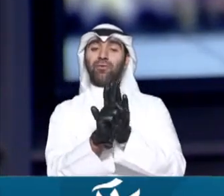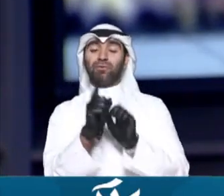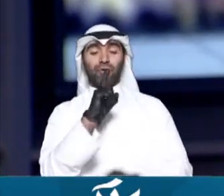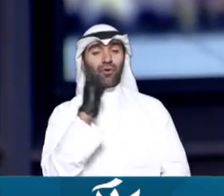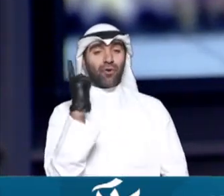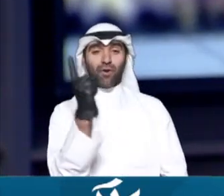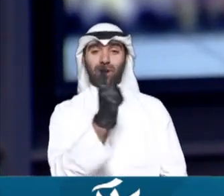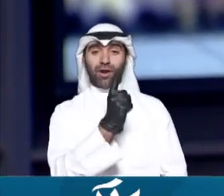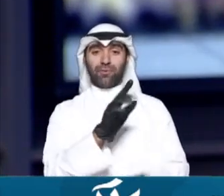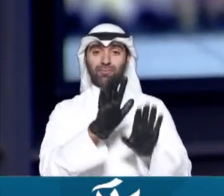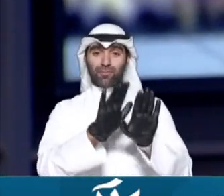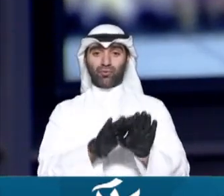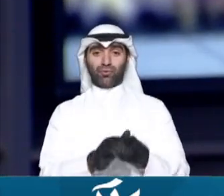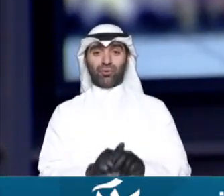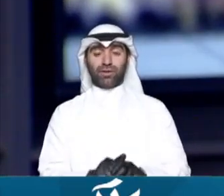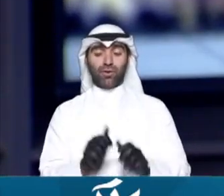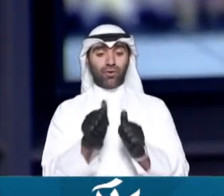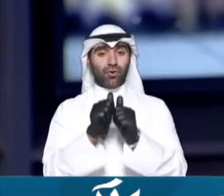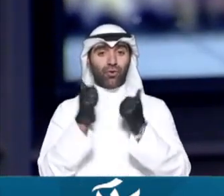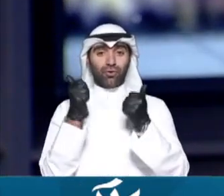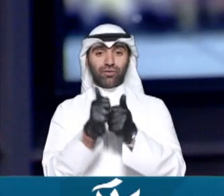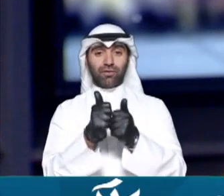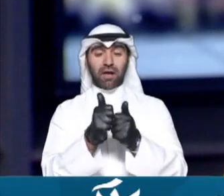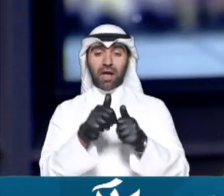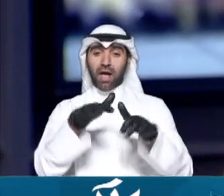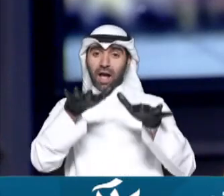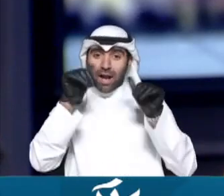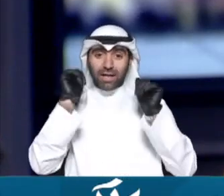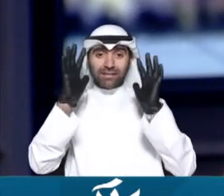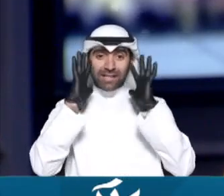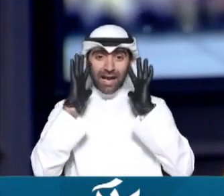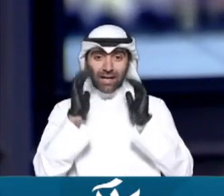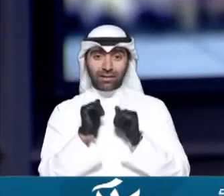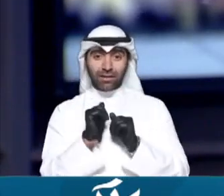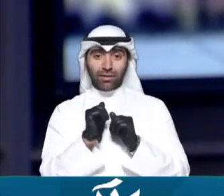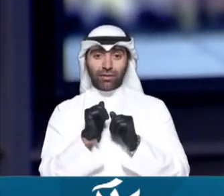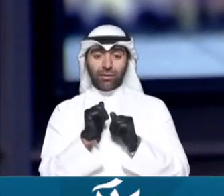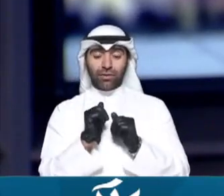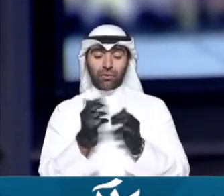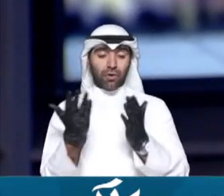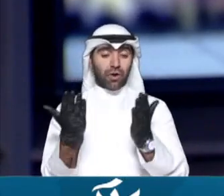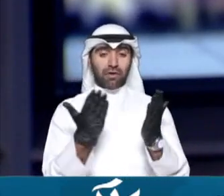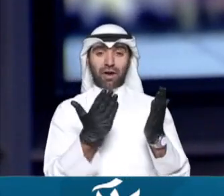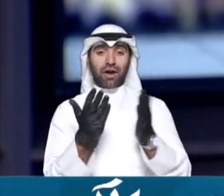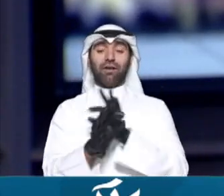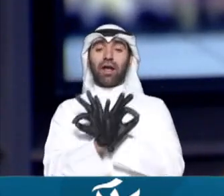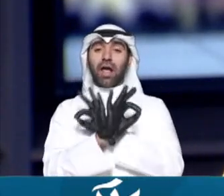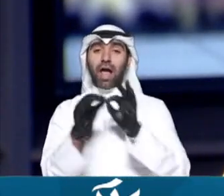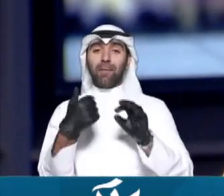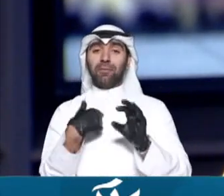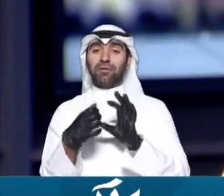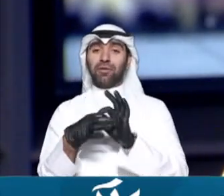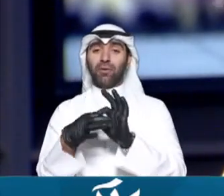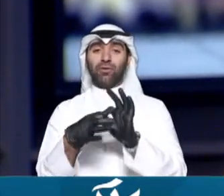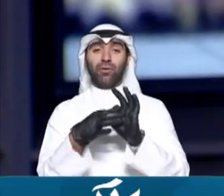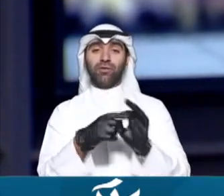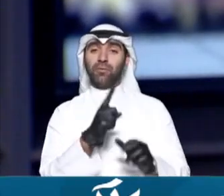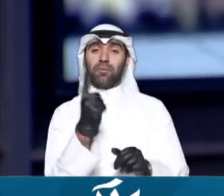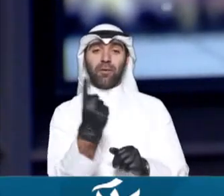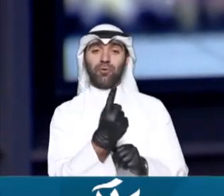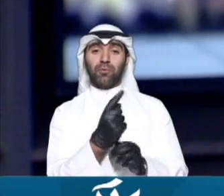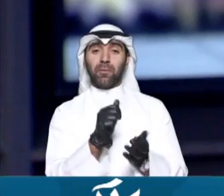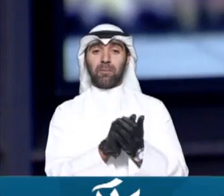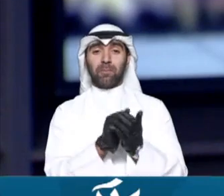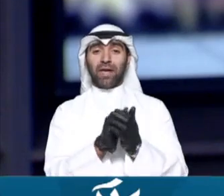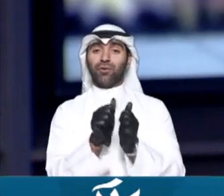كعائلة كأسرة نعرف بعضنا. نعم. ونتشاوف. نعم. وعايشين الحقيقة في البيت بسعادة. نعم. إحنا ما كنا